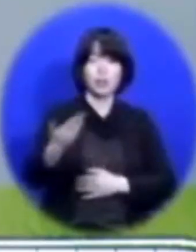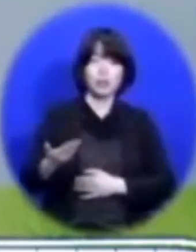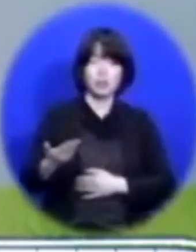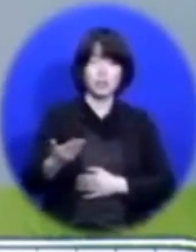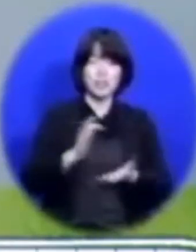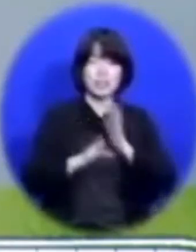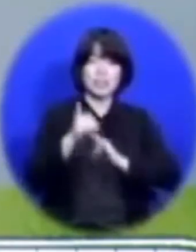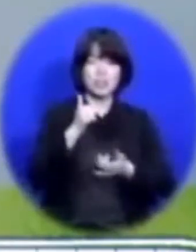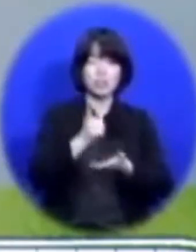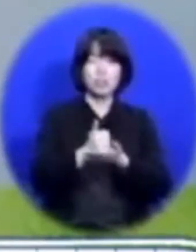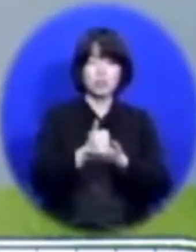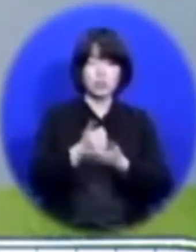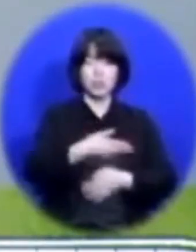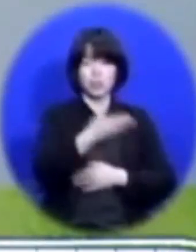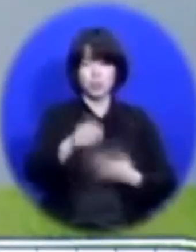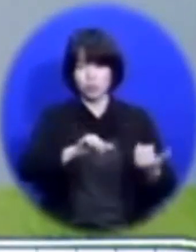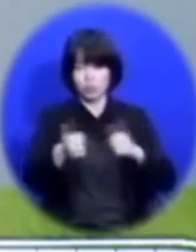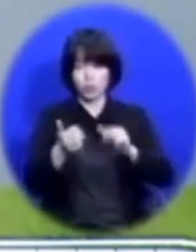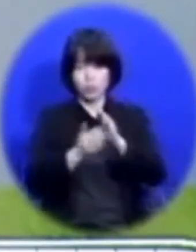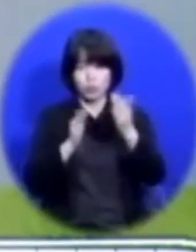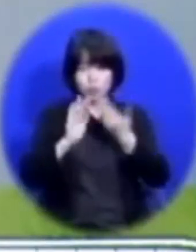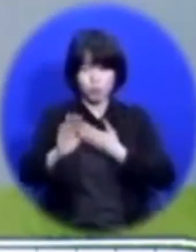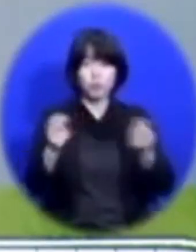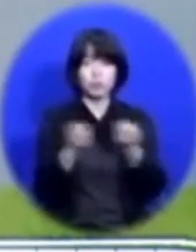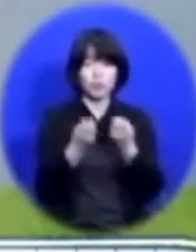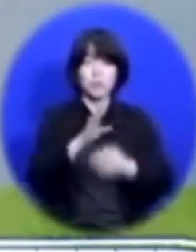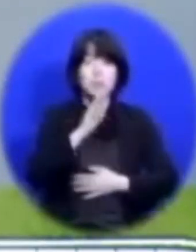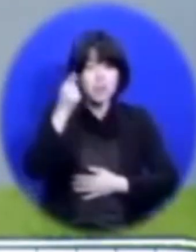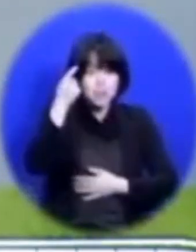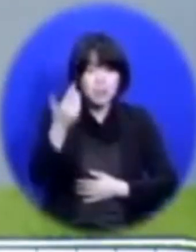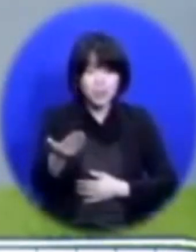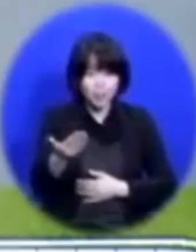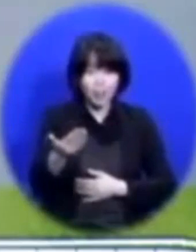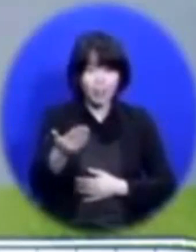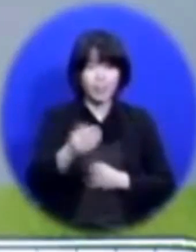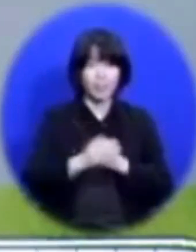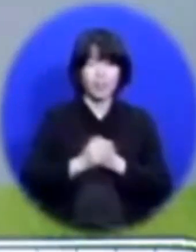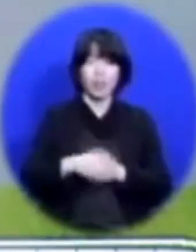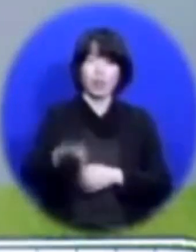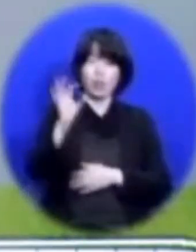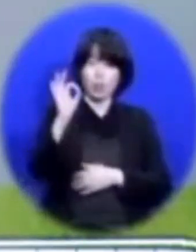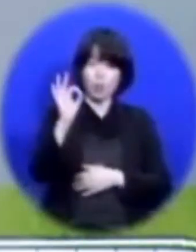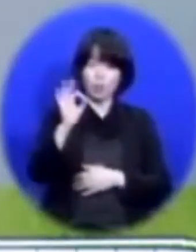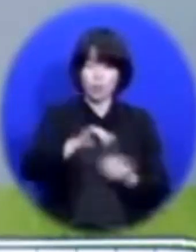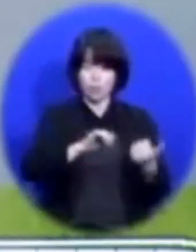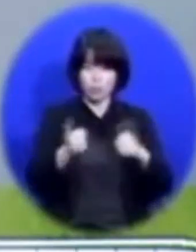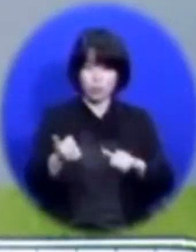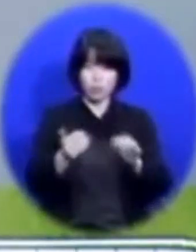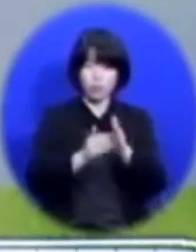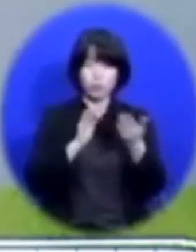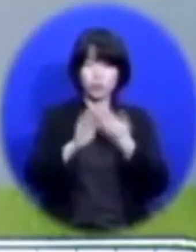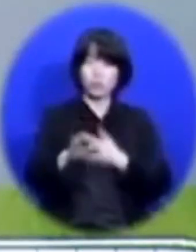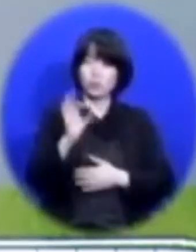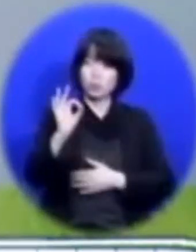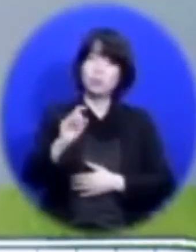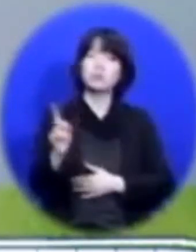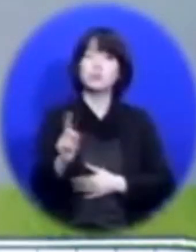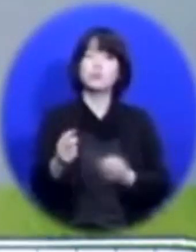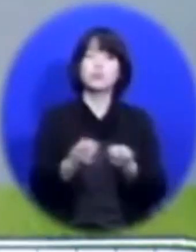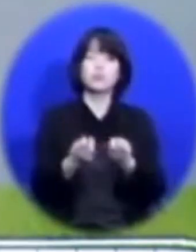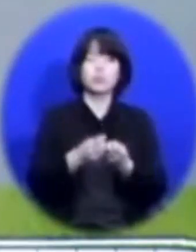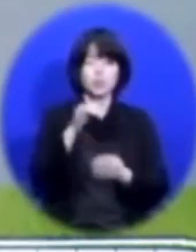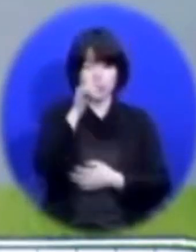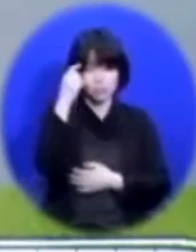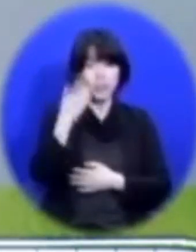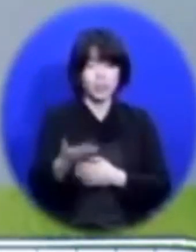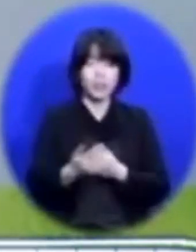이정말당신회사의해결책인가요 ?돈— 죽음이후에돈은어떤해결책